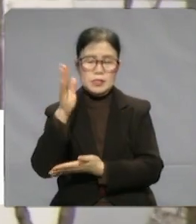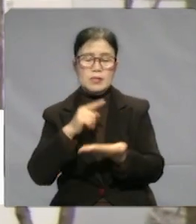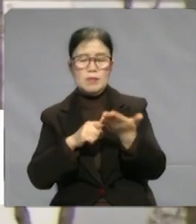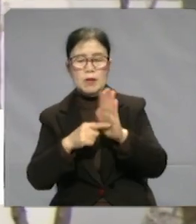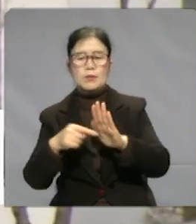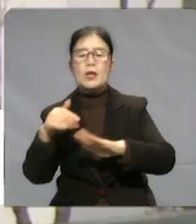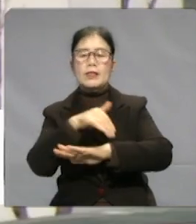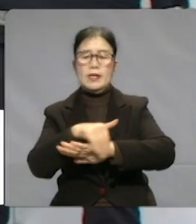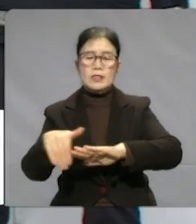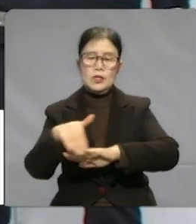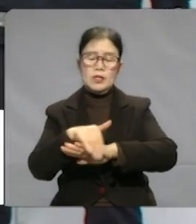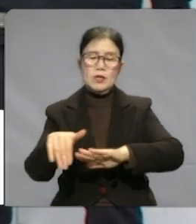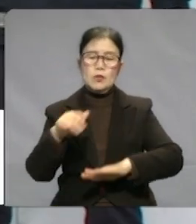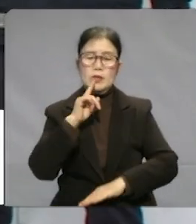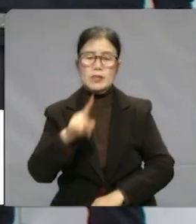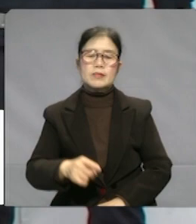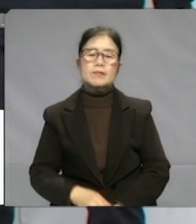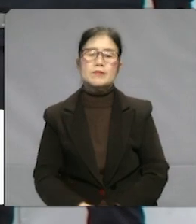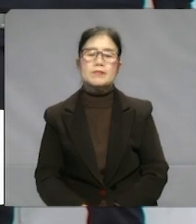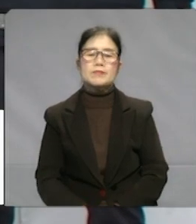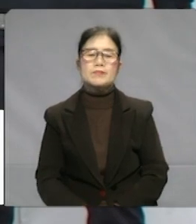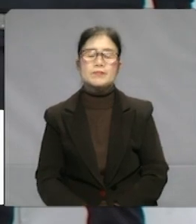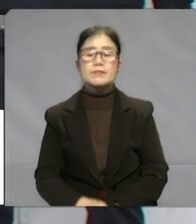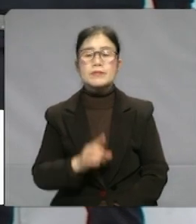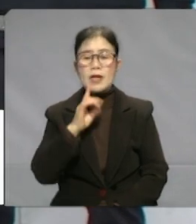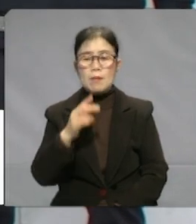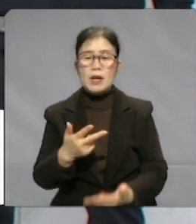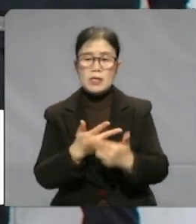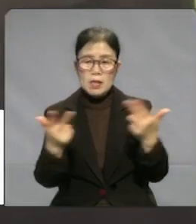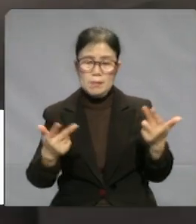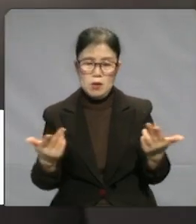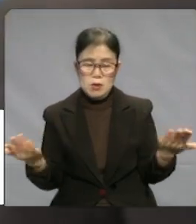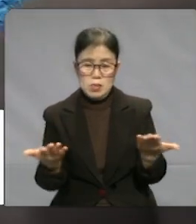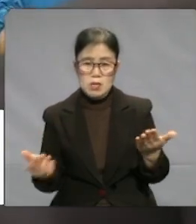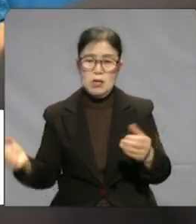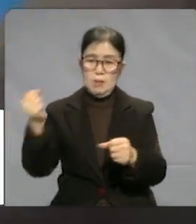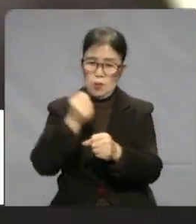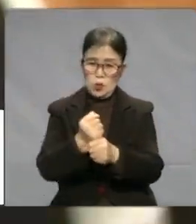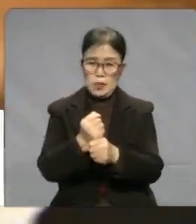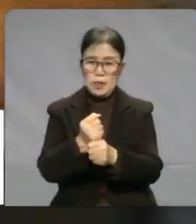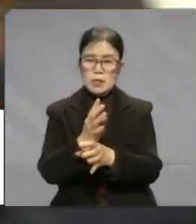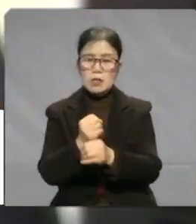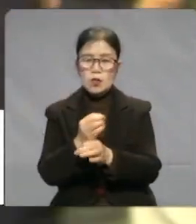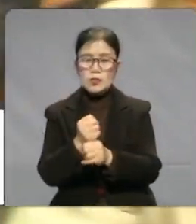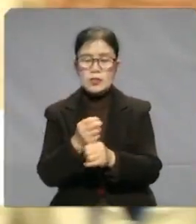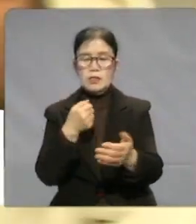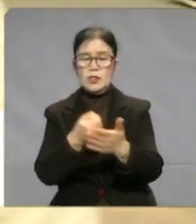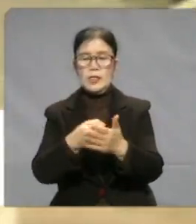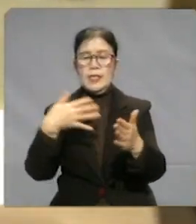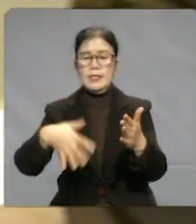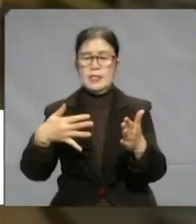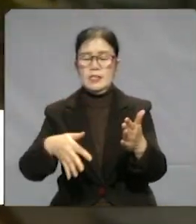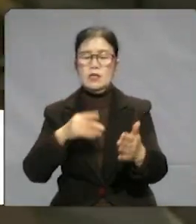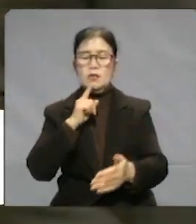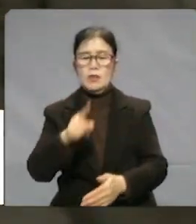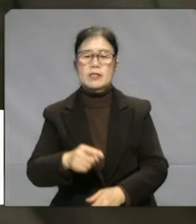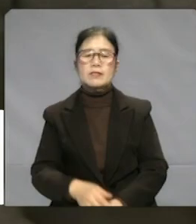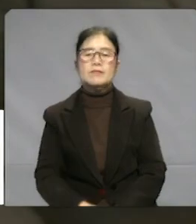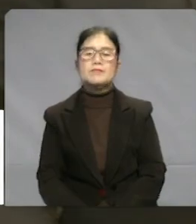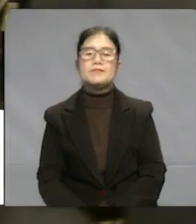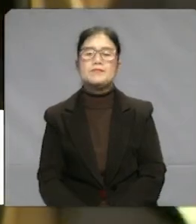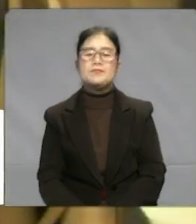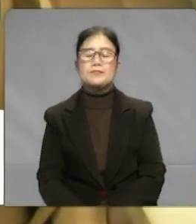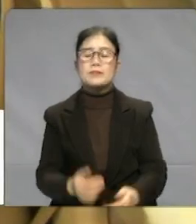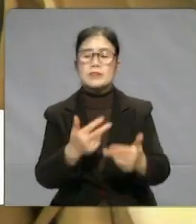발표할 예정이라고 설명했습니다. 다만 이 대표의 당무 복귀 시점은 정해지지 않았다고 덧붙였습니다.